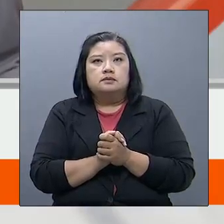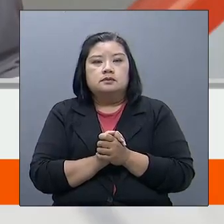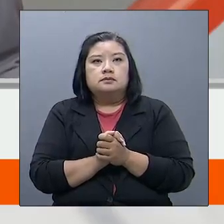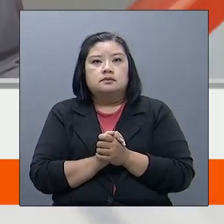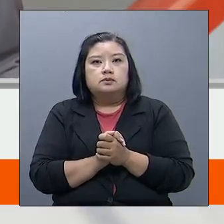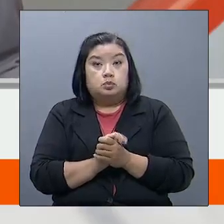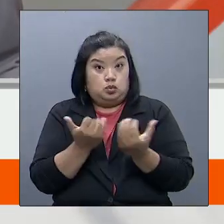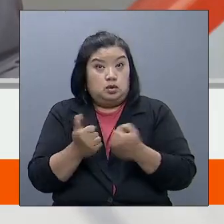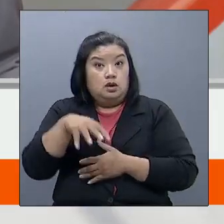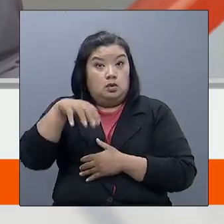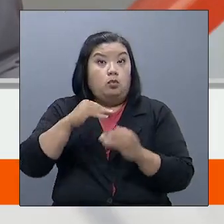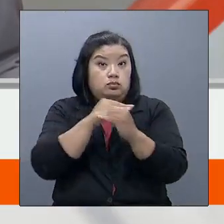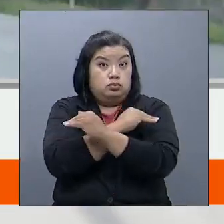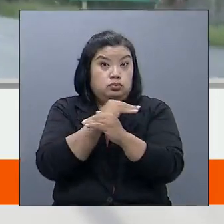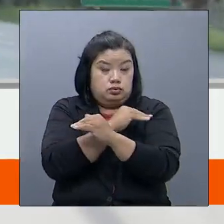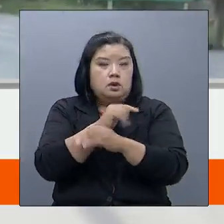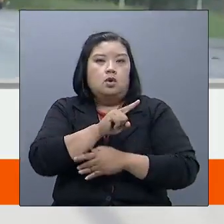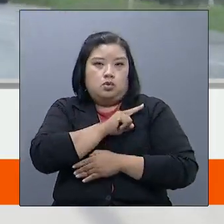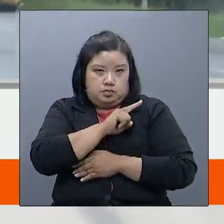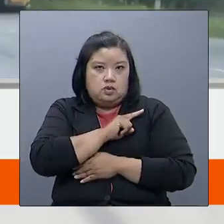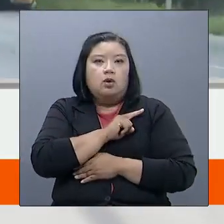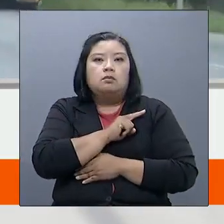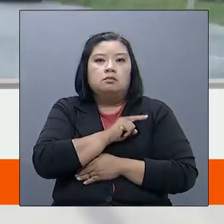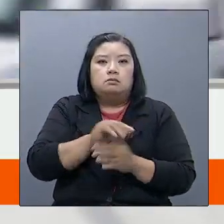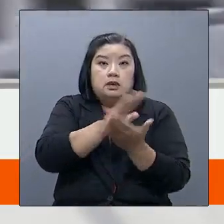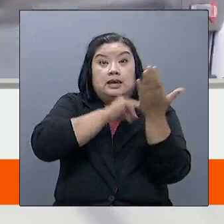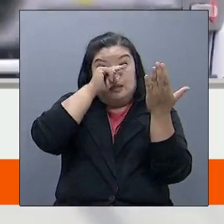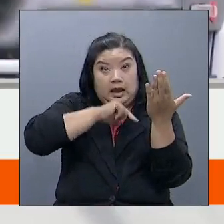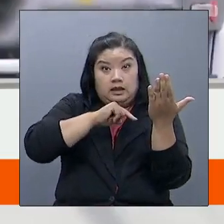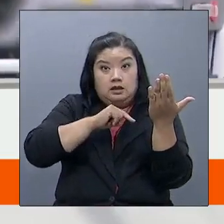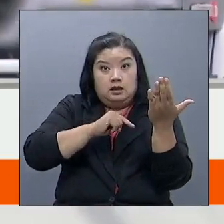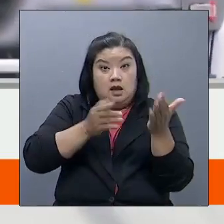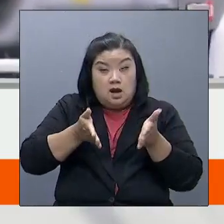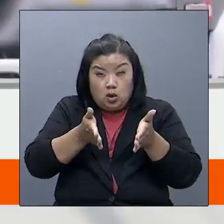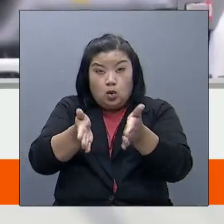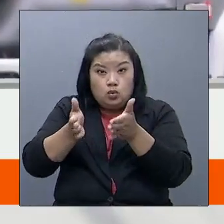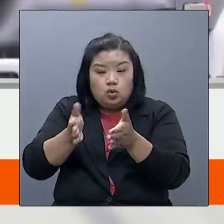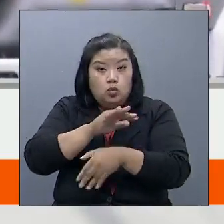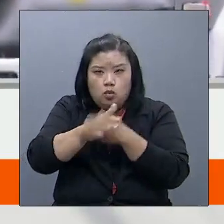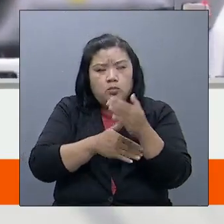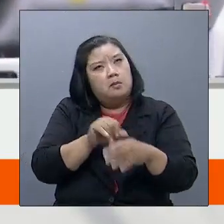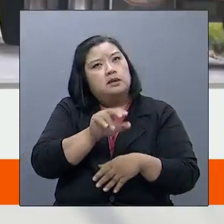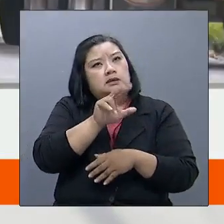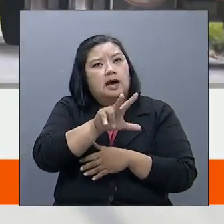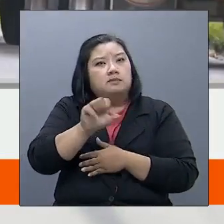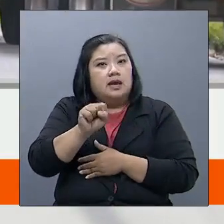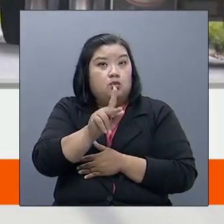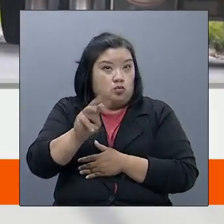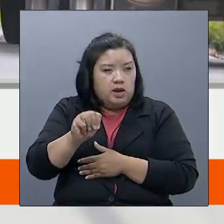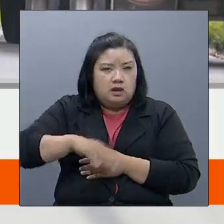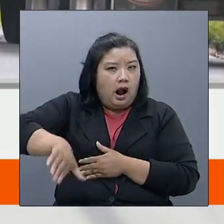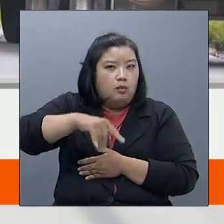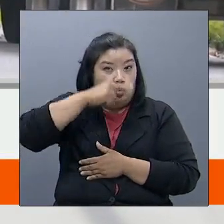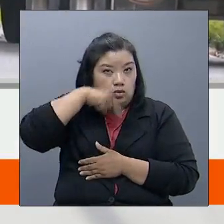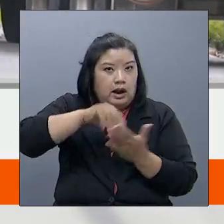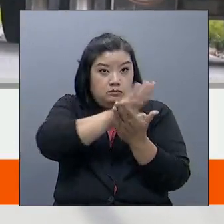กรมทางหลวงซึ่งดูแลถนนหลวงทั่วประเทศประมาณ 2-3 แสนกิโลนะครับแล้วก็ด่